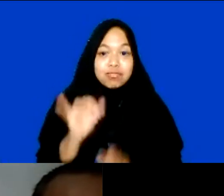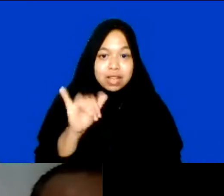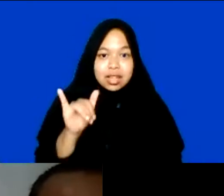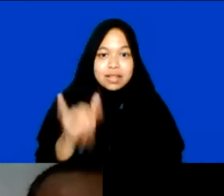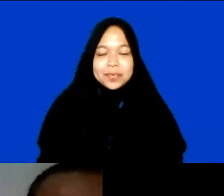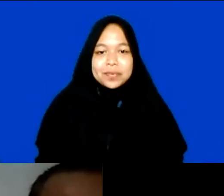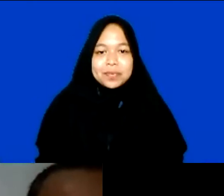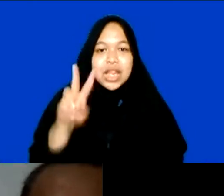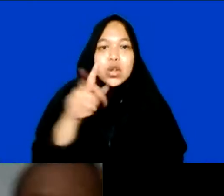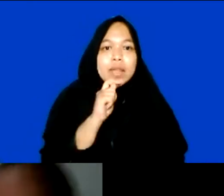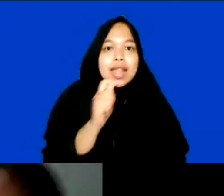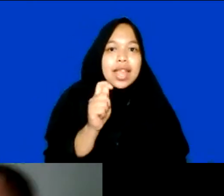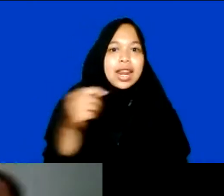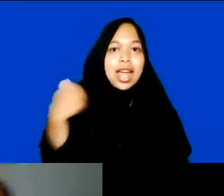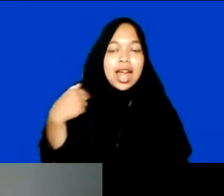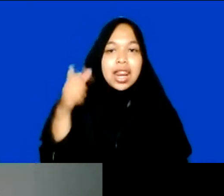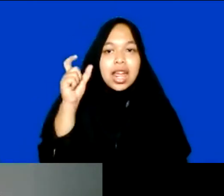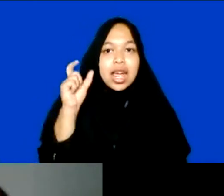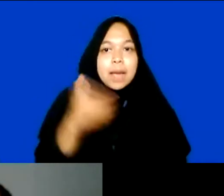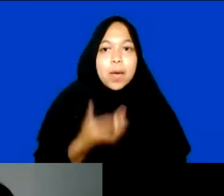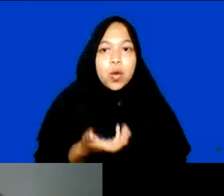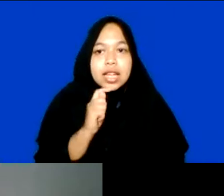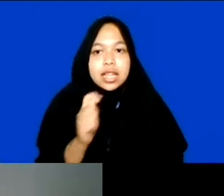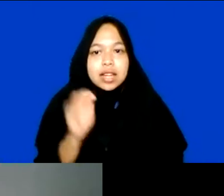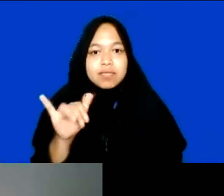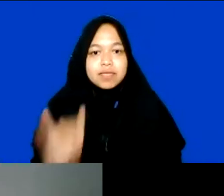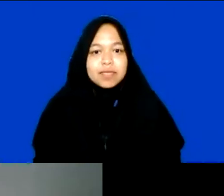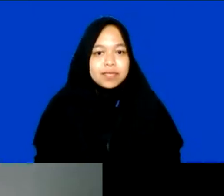lagi mungkin ada yang ingin ditanyakan dari Bapak Ibu dan teman-teman sekalian.